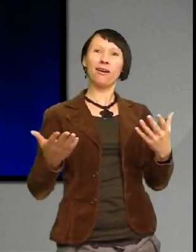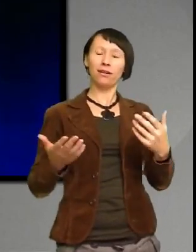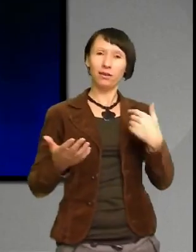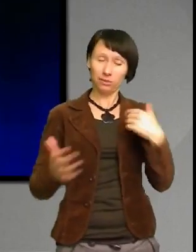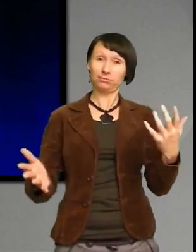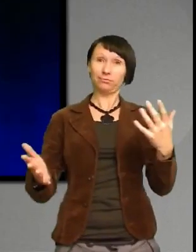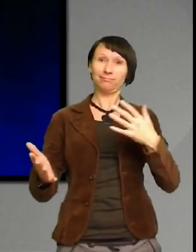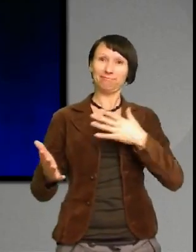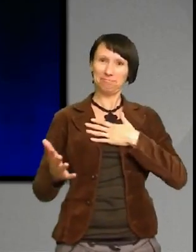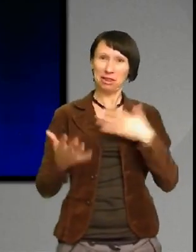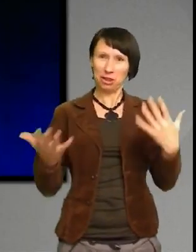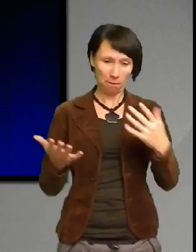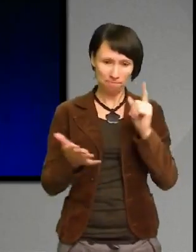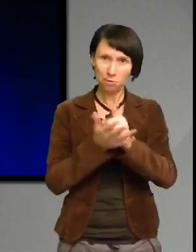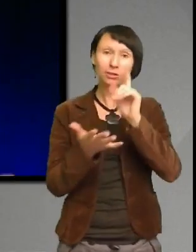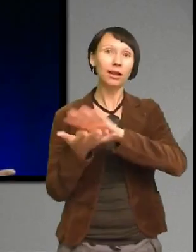Svensktextning.nu